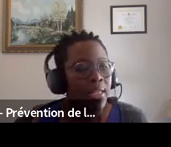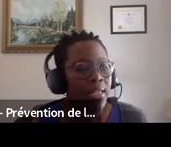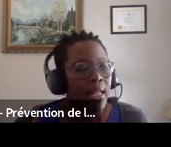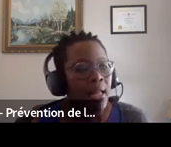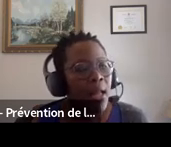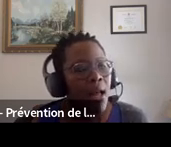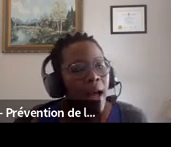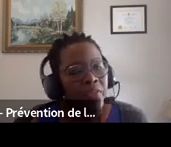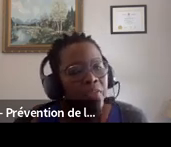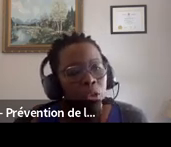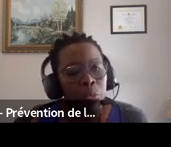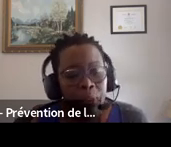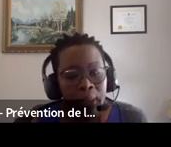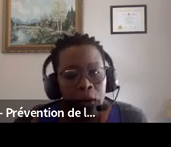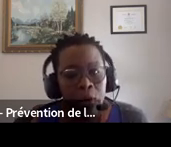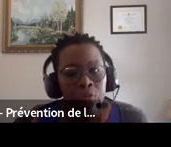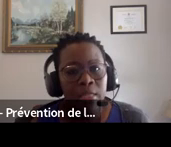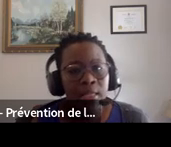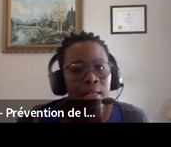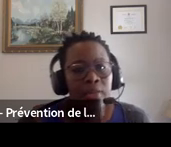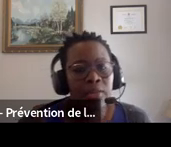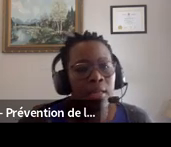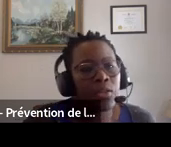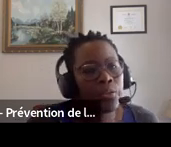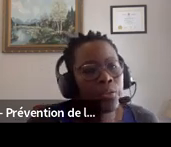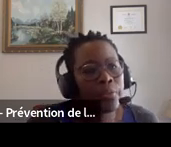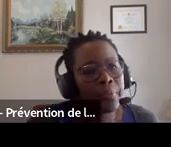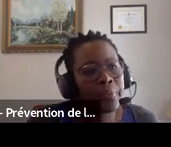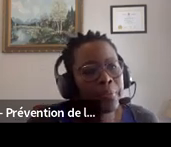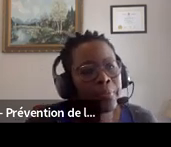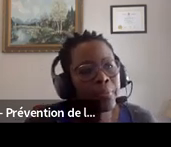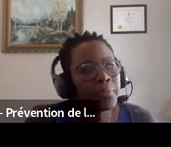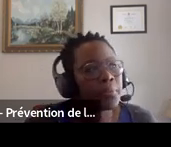conversation confidentielle afin que nous puissions vous aider davantage.